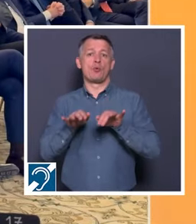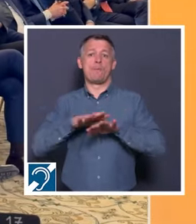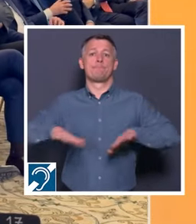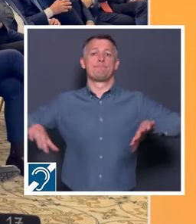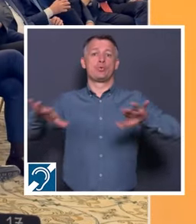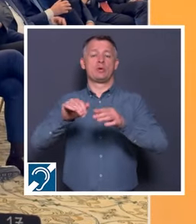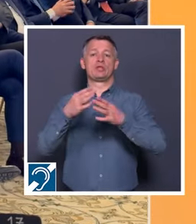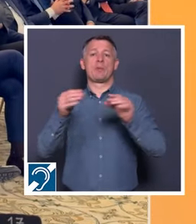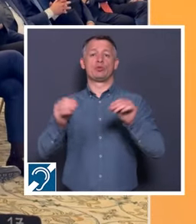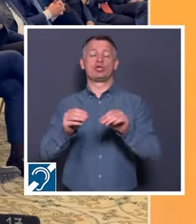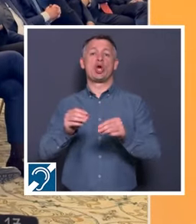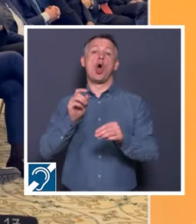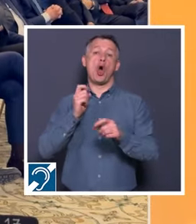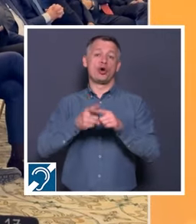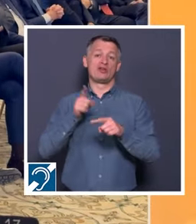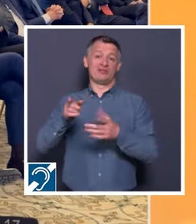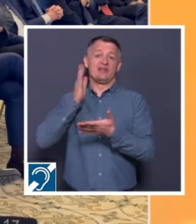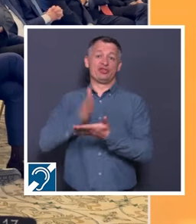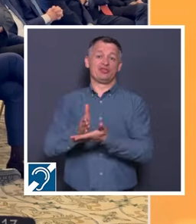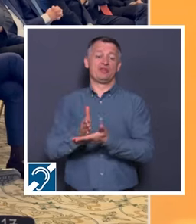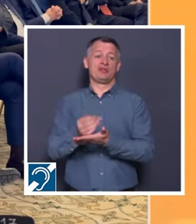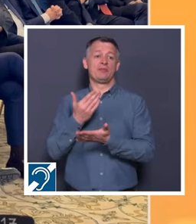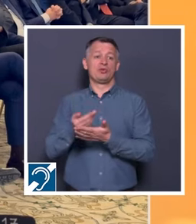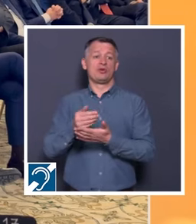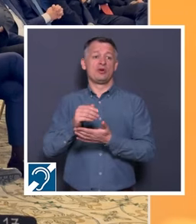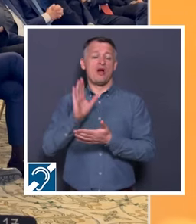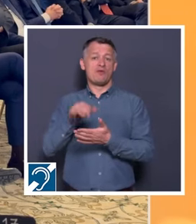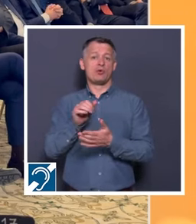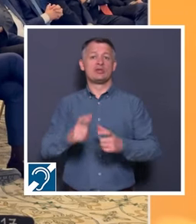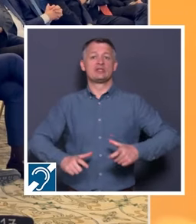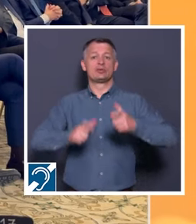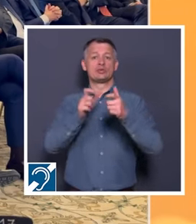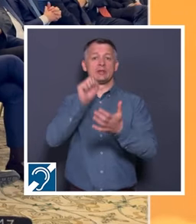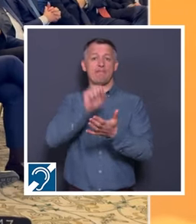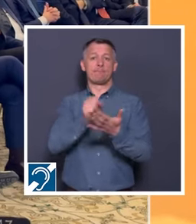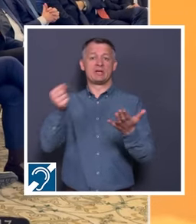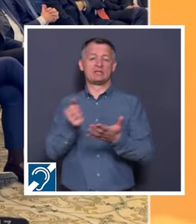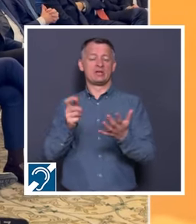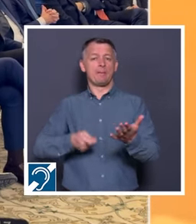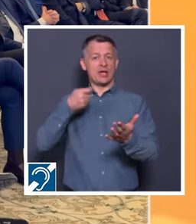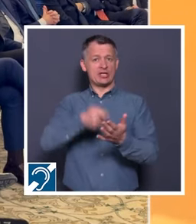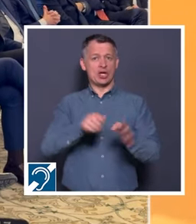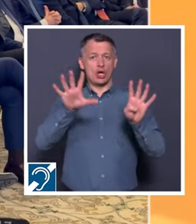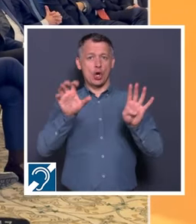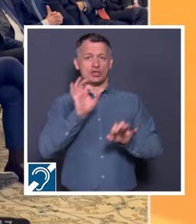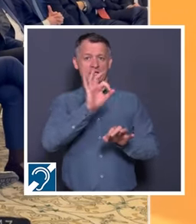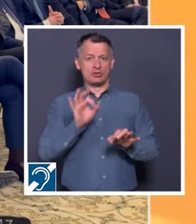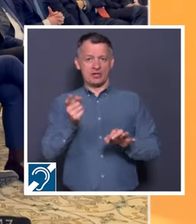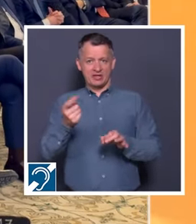cele mai multe ori o decide. Pentru că să spunem că avem o instituție de presă care este finanțată, nu știu, 90% din